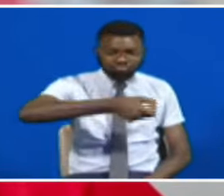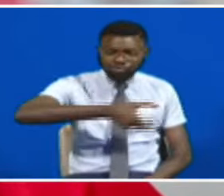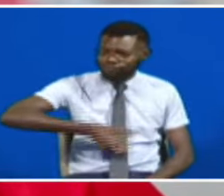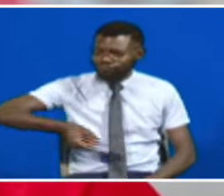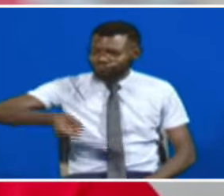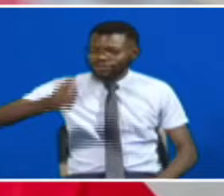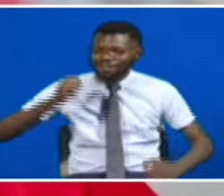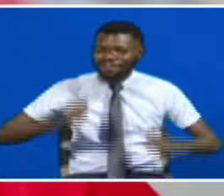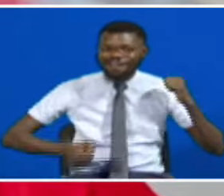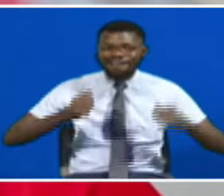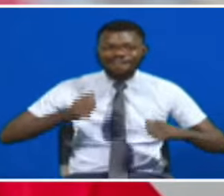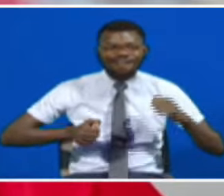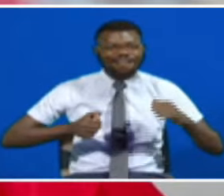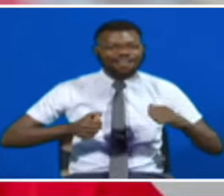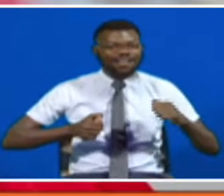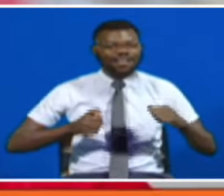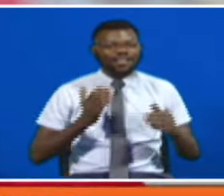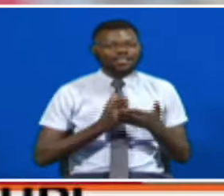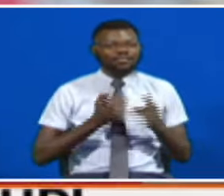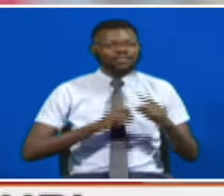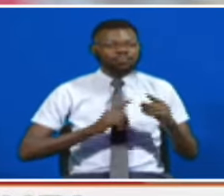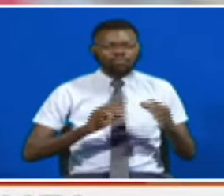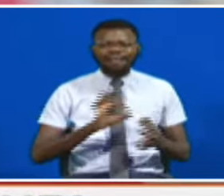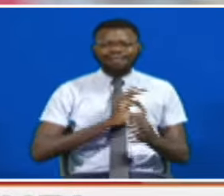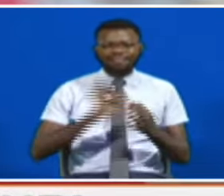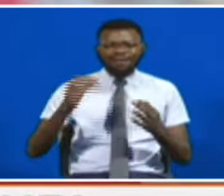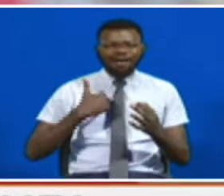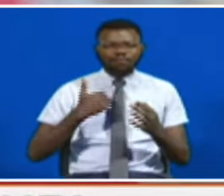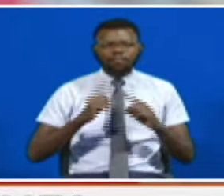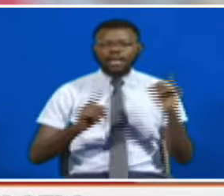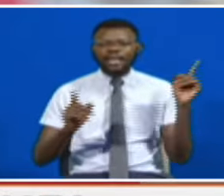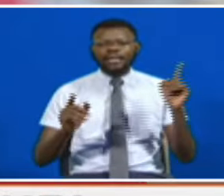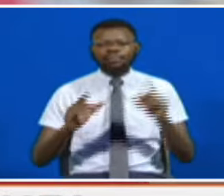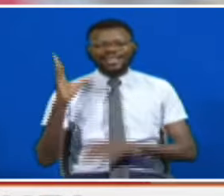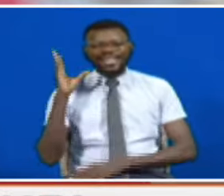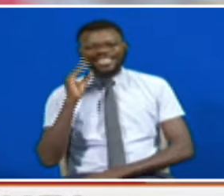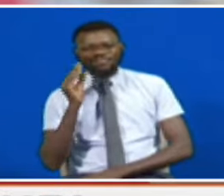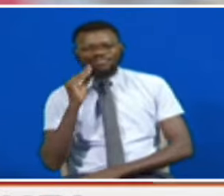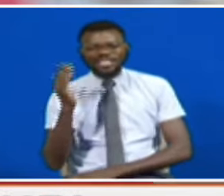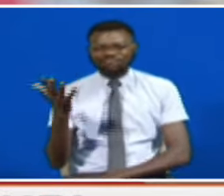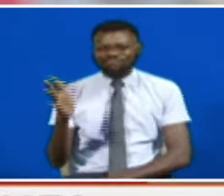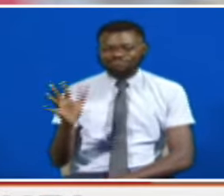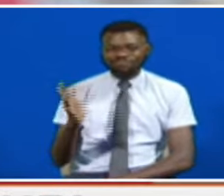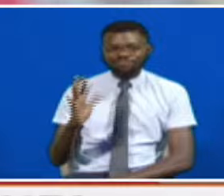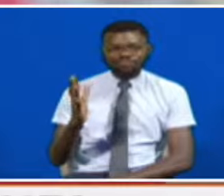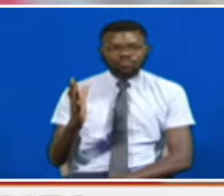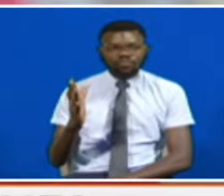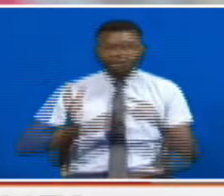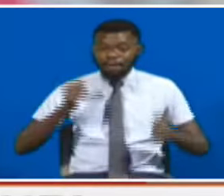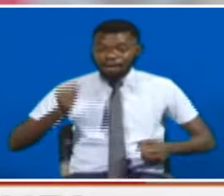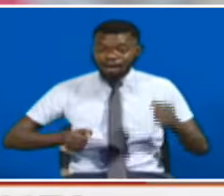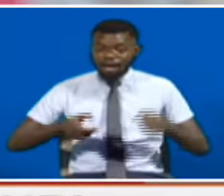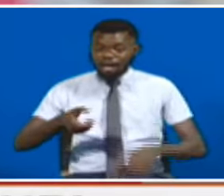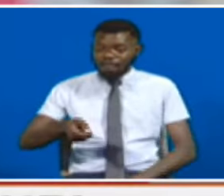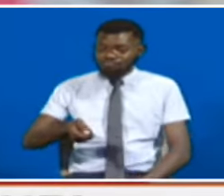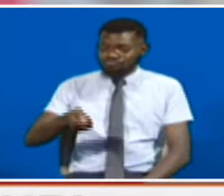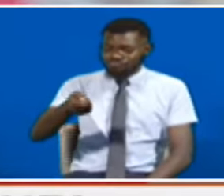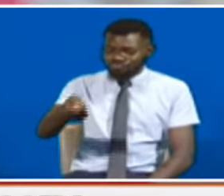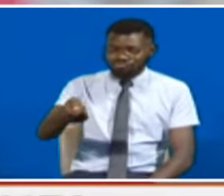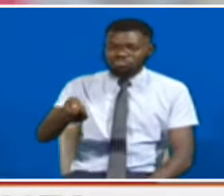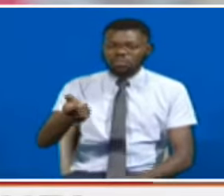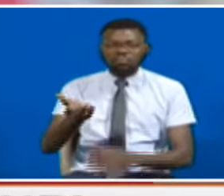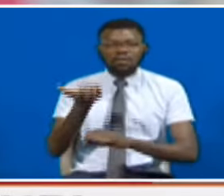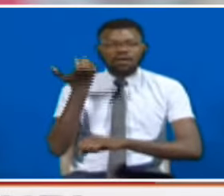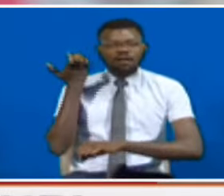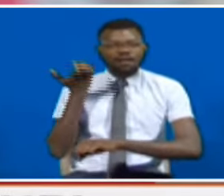Juu sometimes unasapata mtu akona speed lakini experience ndio shida. So unasapata mtu ku hand over that kwa shida